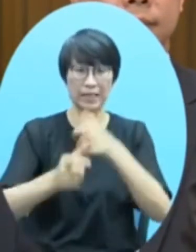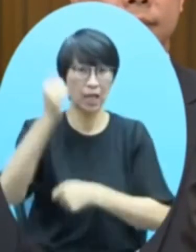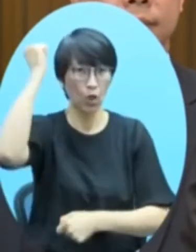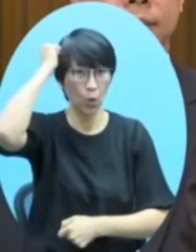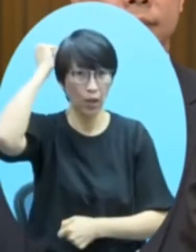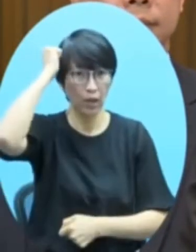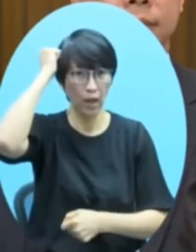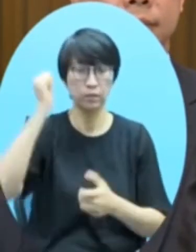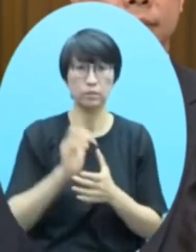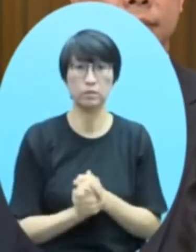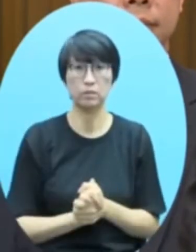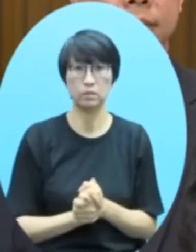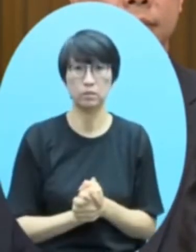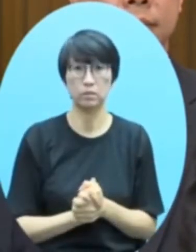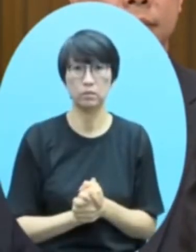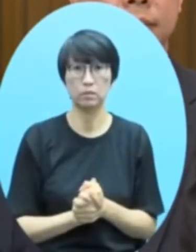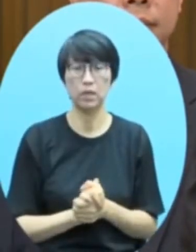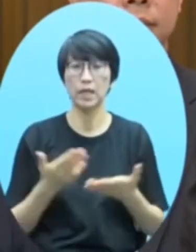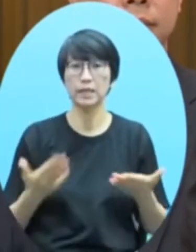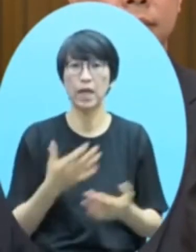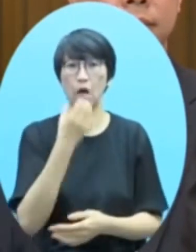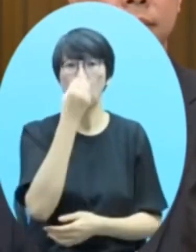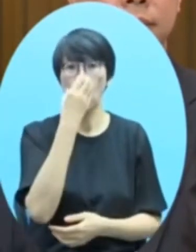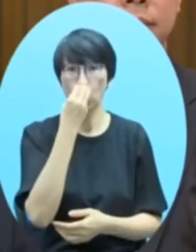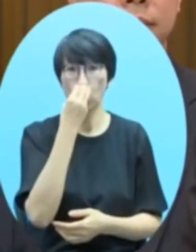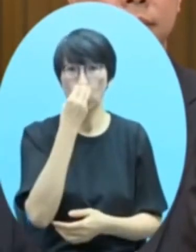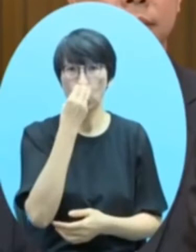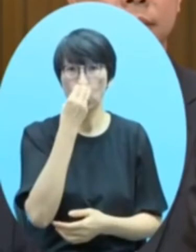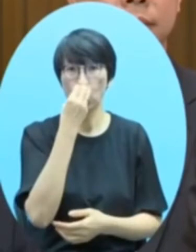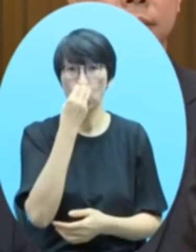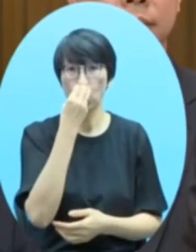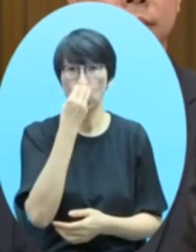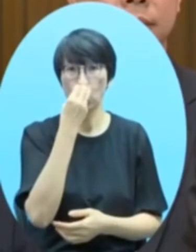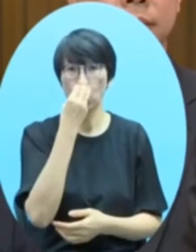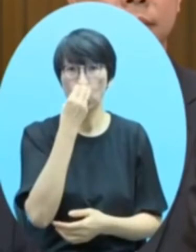難，以及我們現在香港所面對的